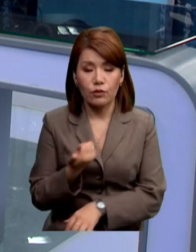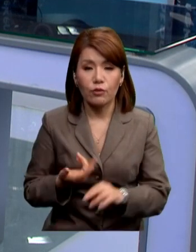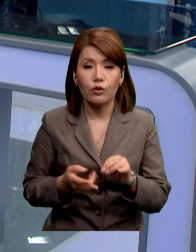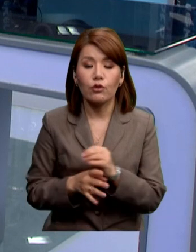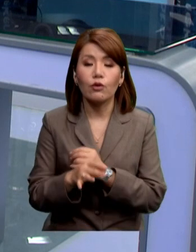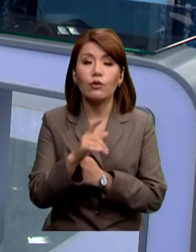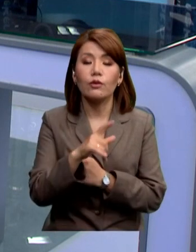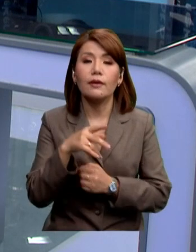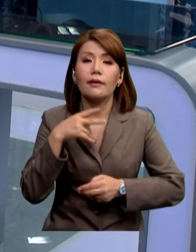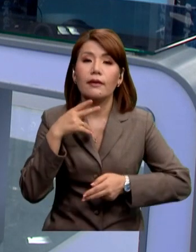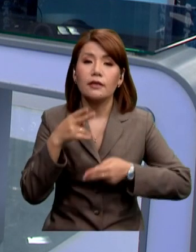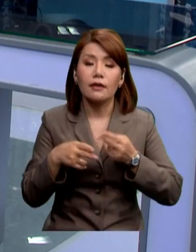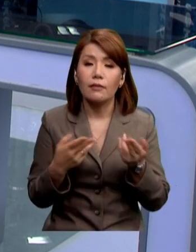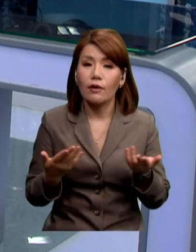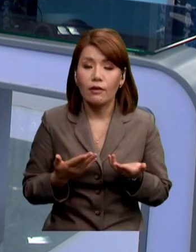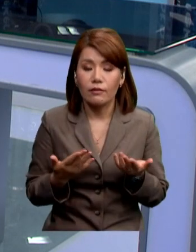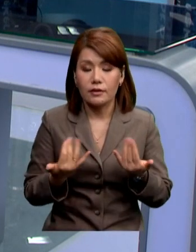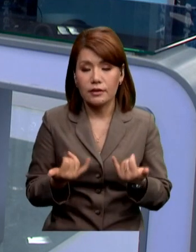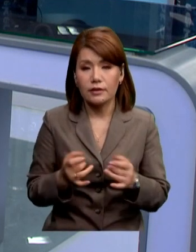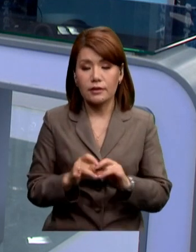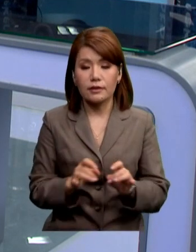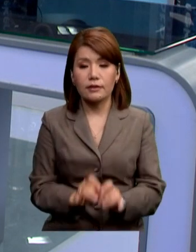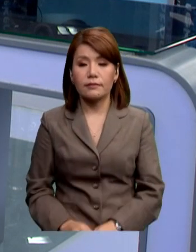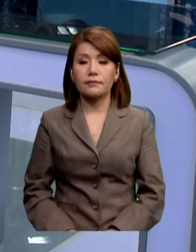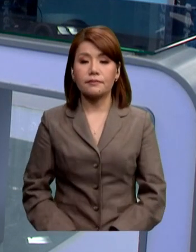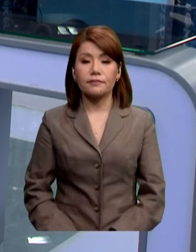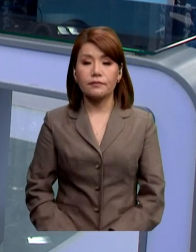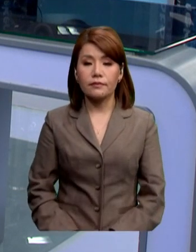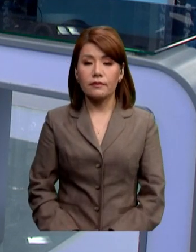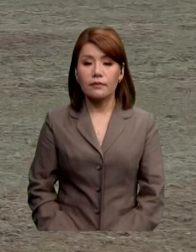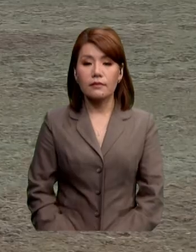халқының мұңын аймақтағы тілшіміз Есенбек Санатұлы тыңдап қайтты.